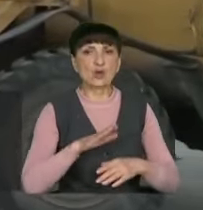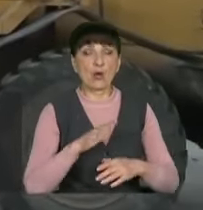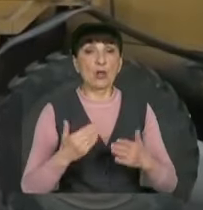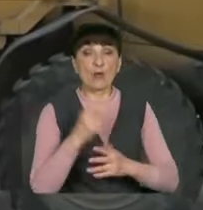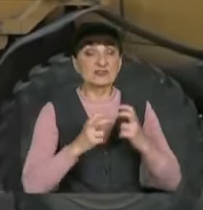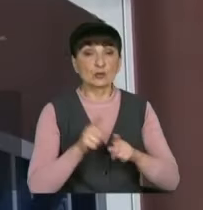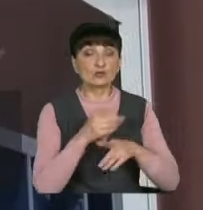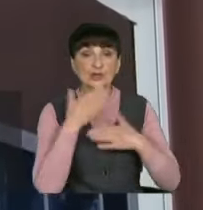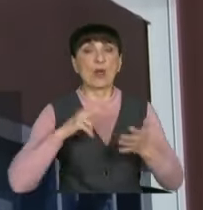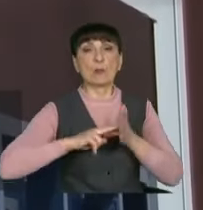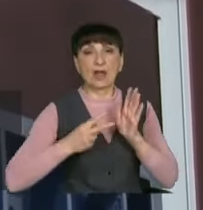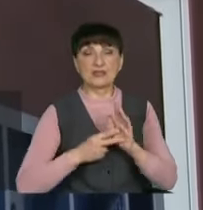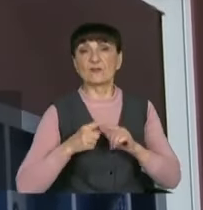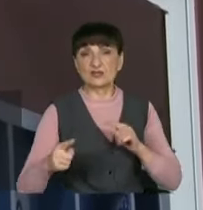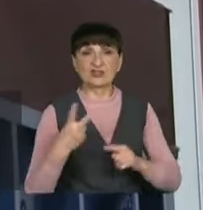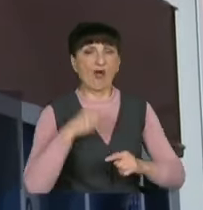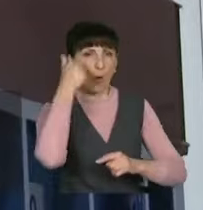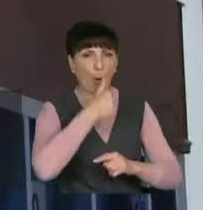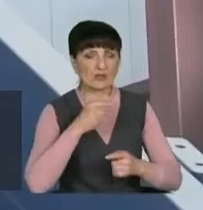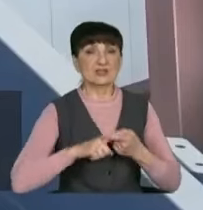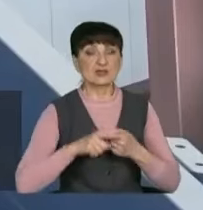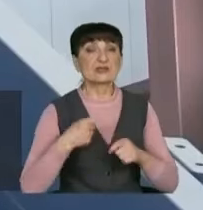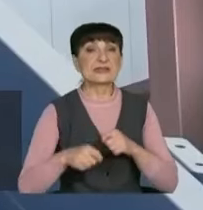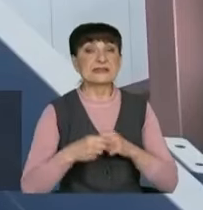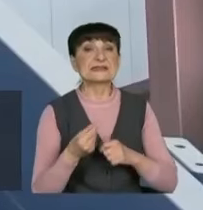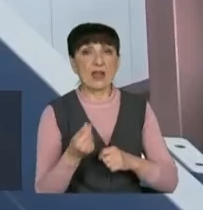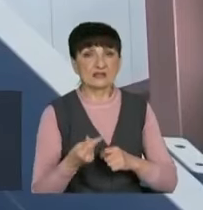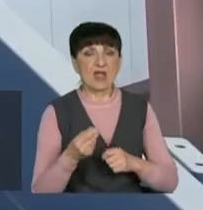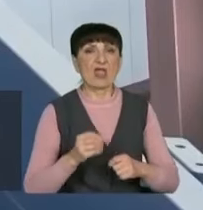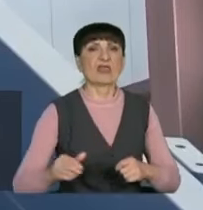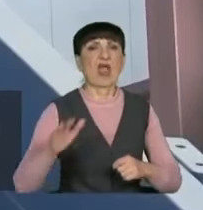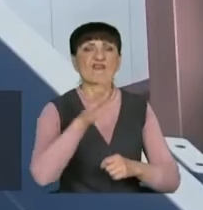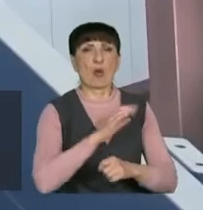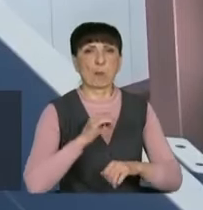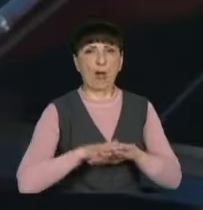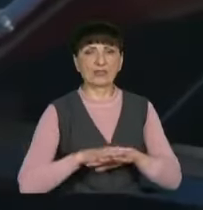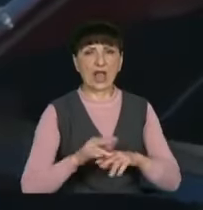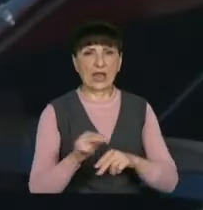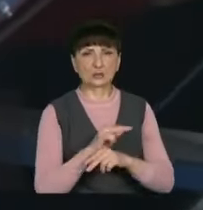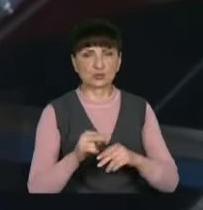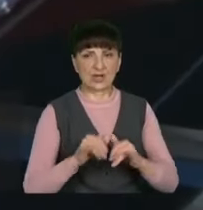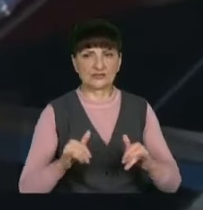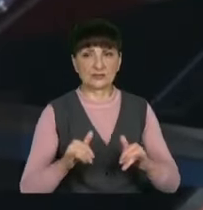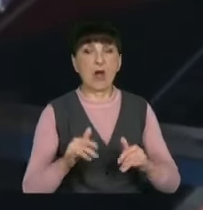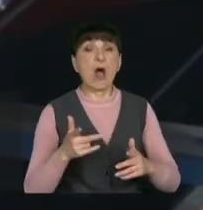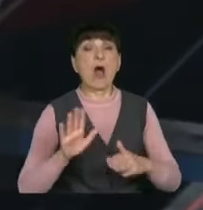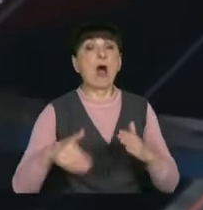Его строительство запланировано в ближайшие 2 года за счет кредитных средств от Европейского банка реконструкции и развития. Однако